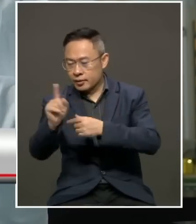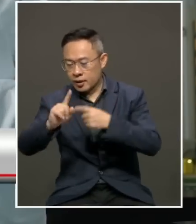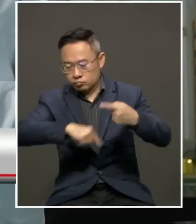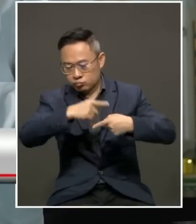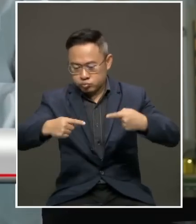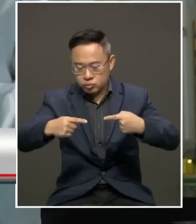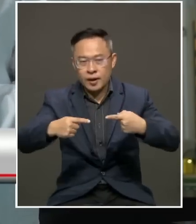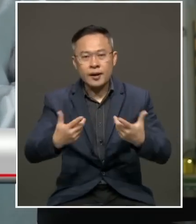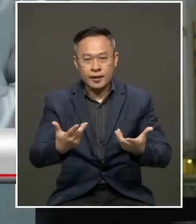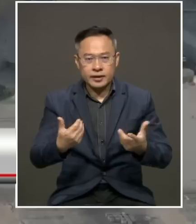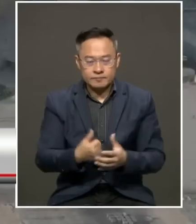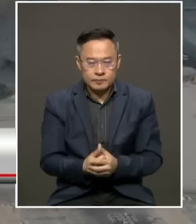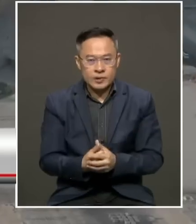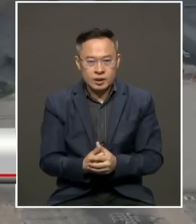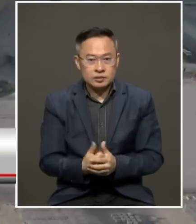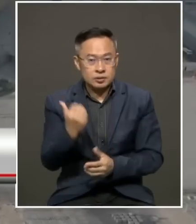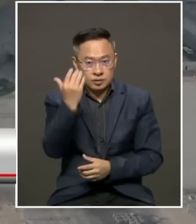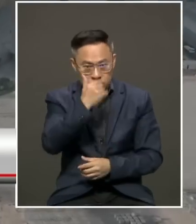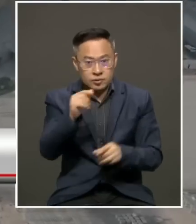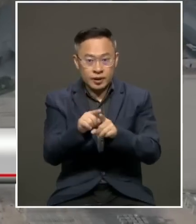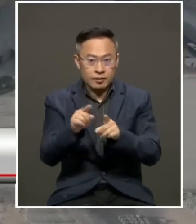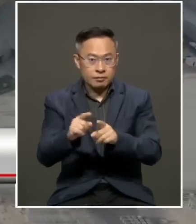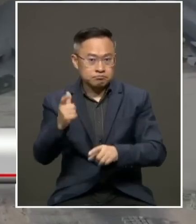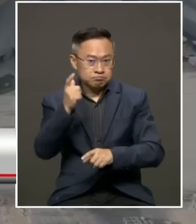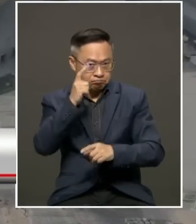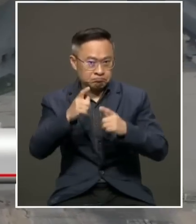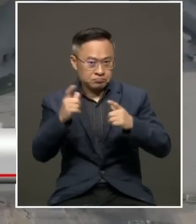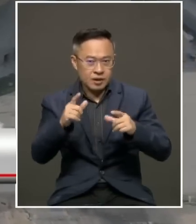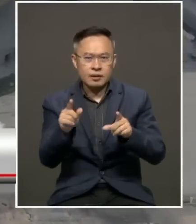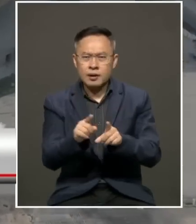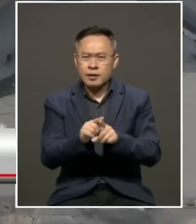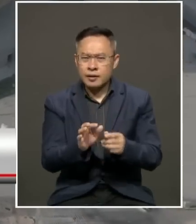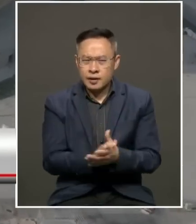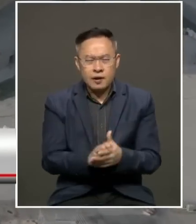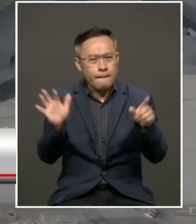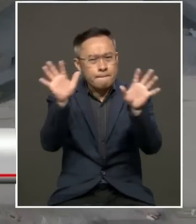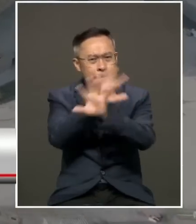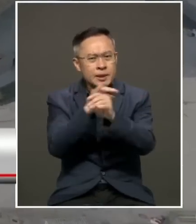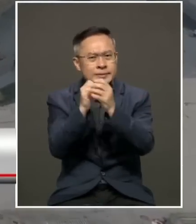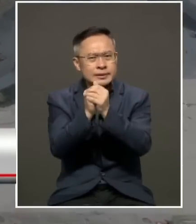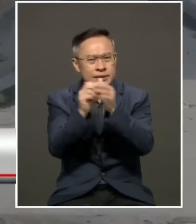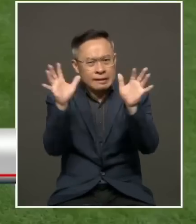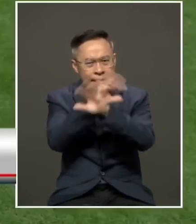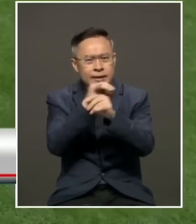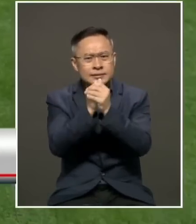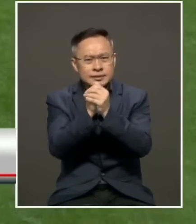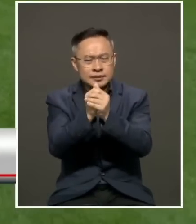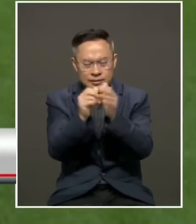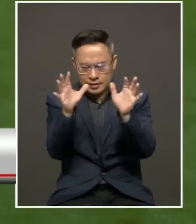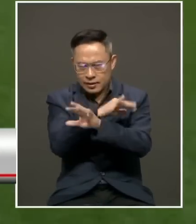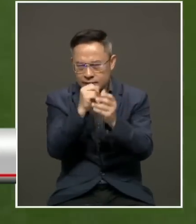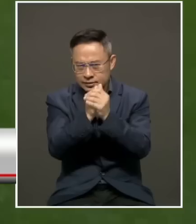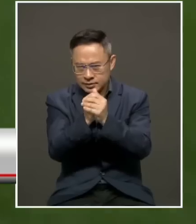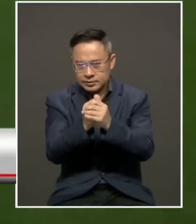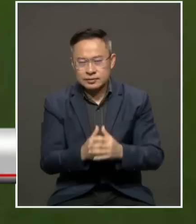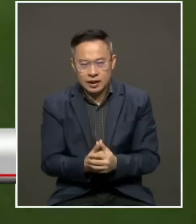3นี้ก็สวยงามไม่แพ้กันนะแล้วก็มีความยิ่งใหญ่อลังการคิดถึงสนามรังนกของจีนไหมคุณคล้ายๆ